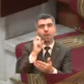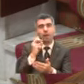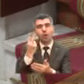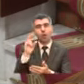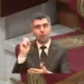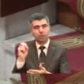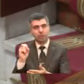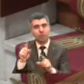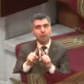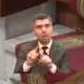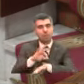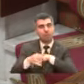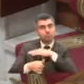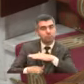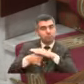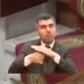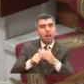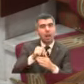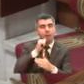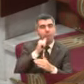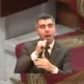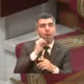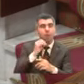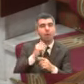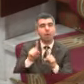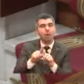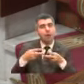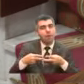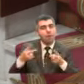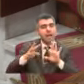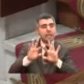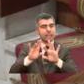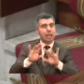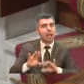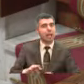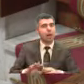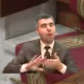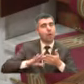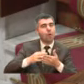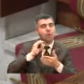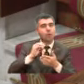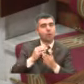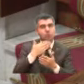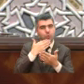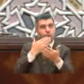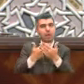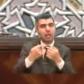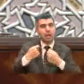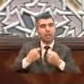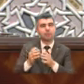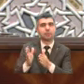يكون المجلس الأعلى الماء والمناخ باش يعطي الرأي ديالو في هذا المخطط الوطني للماء. شكرا السيد الرئيس.